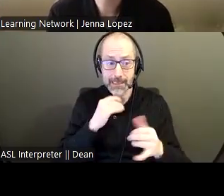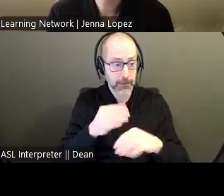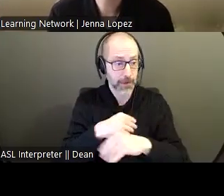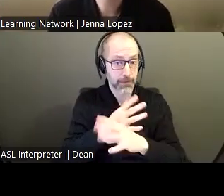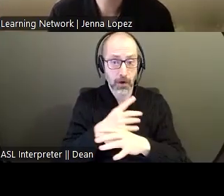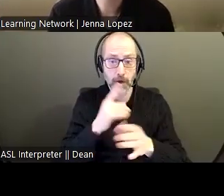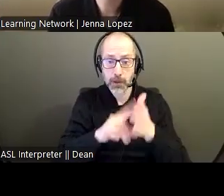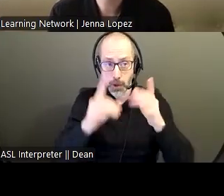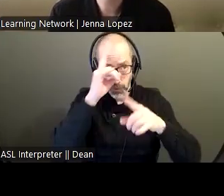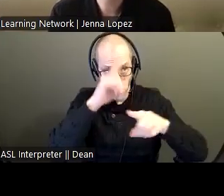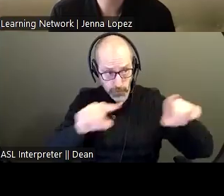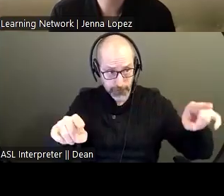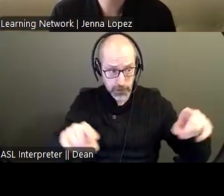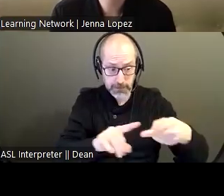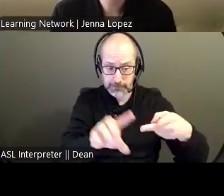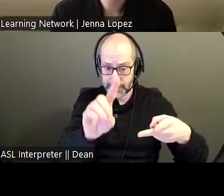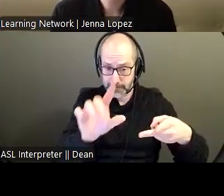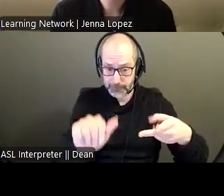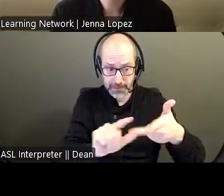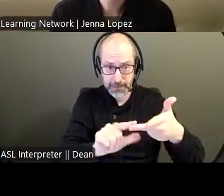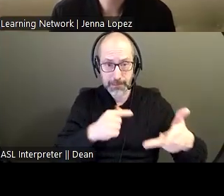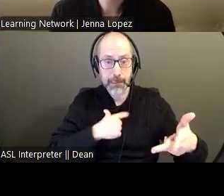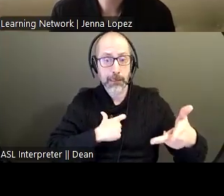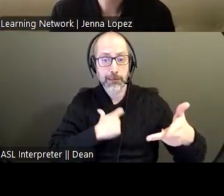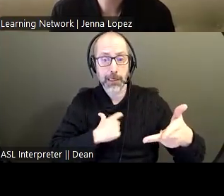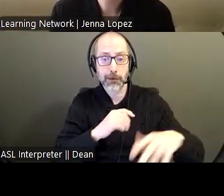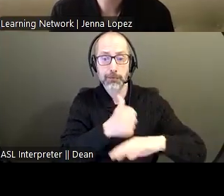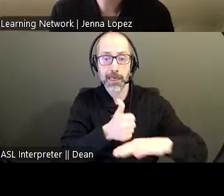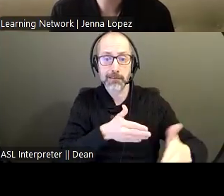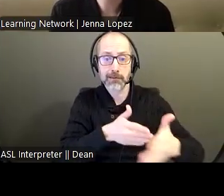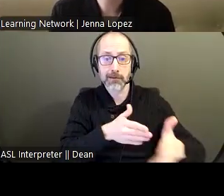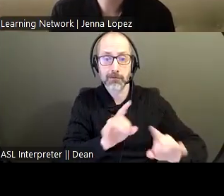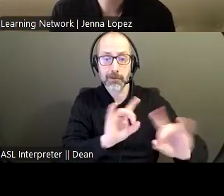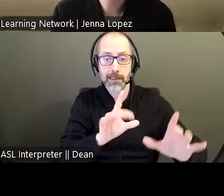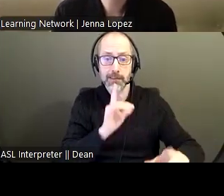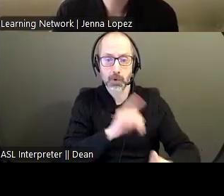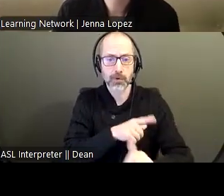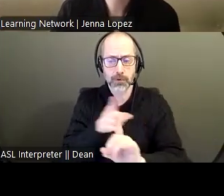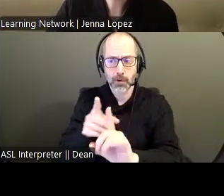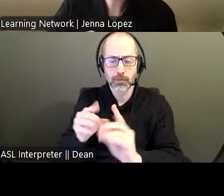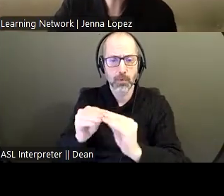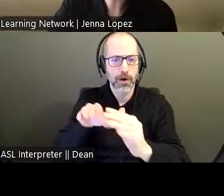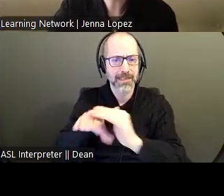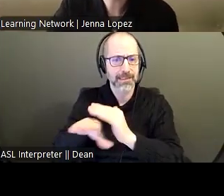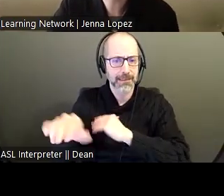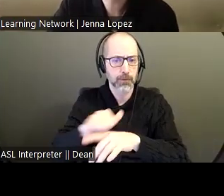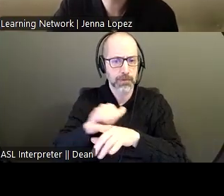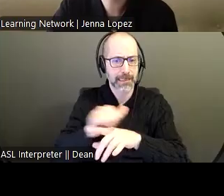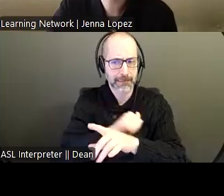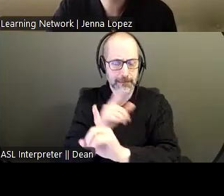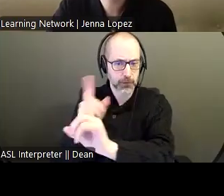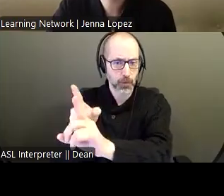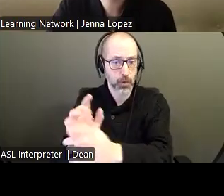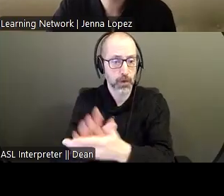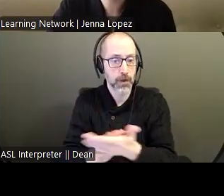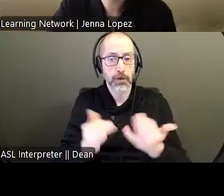webinaire d'aujourd'hui, Explorer la neurodivergence, le handicap et la violence fondée sur le sexe vers des pratiques plus affirmatives et